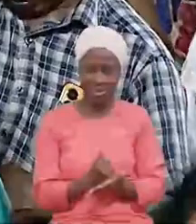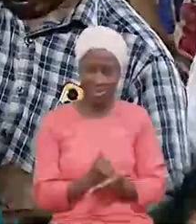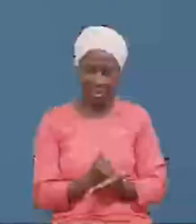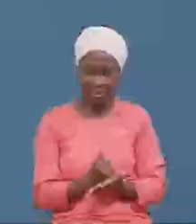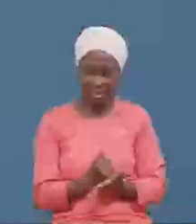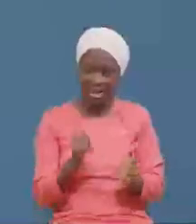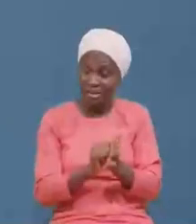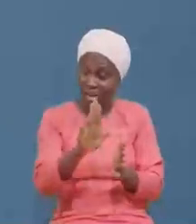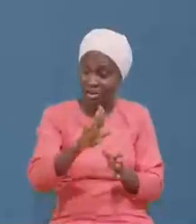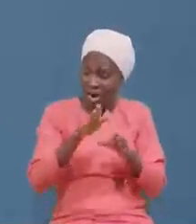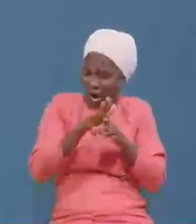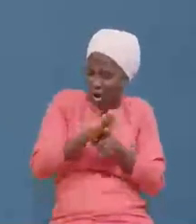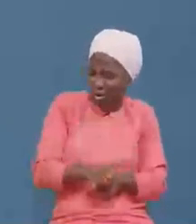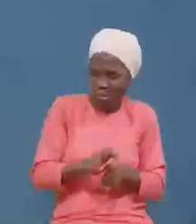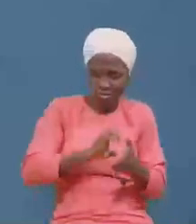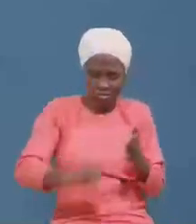que l'oppression est ôtée,